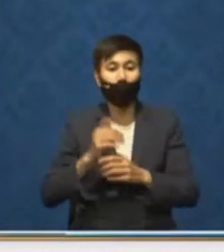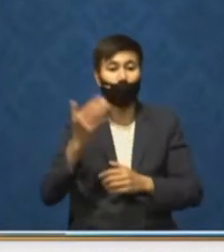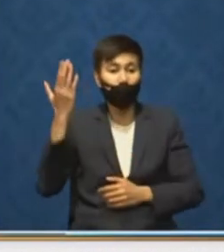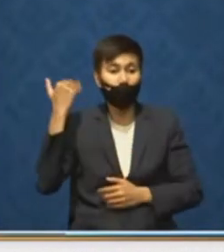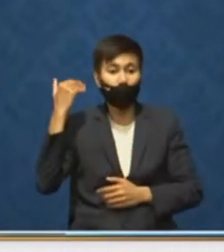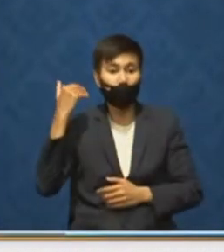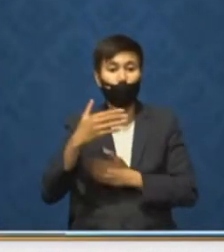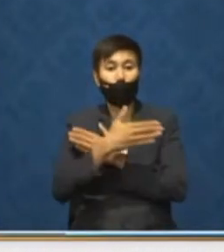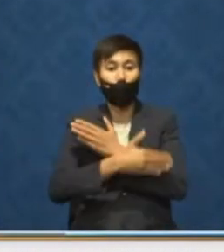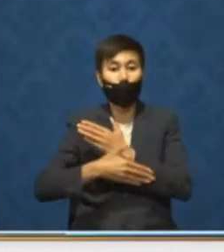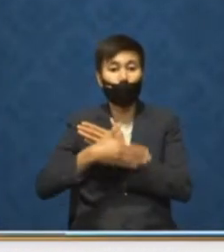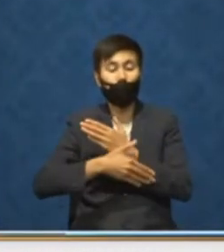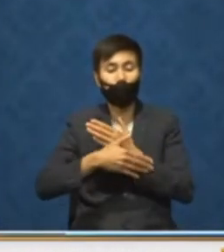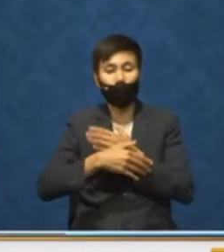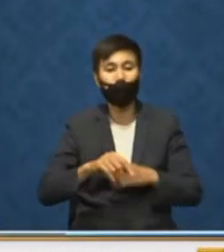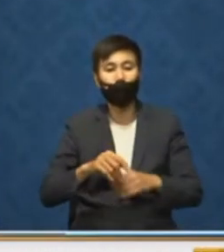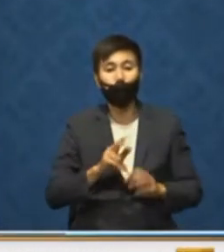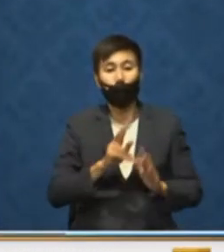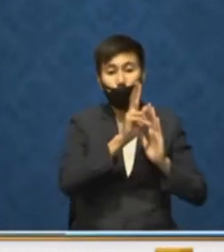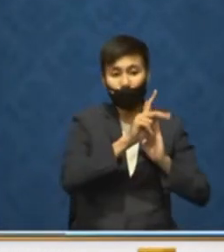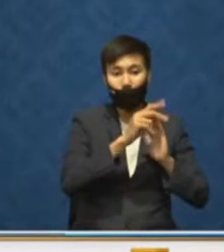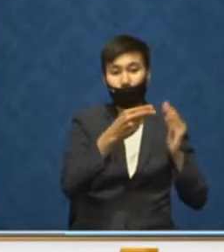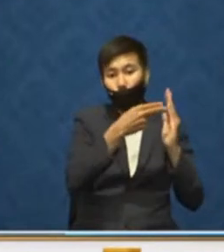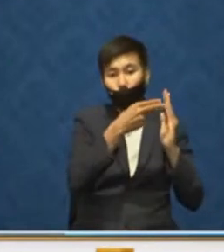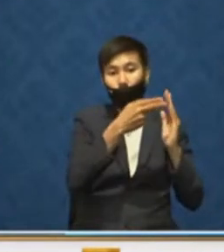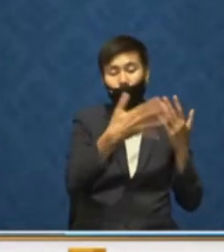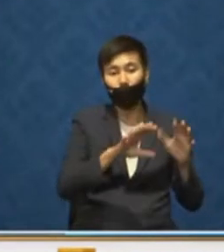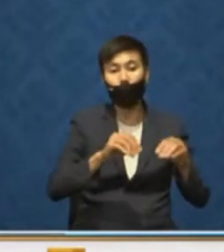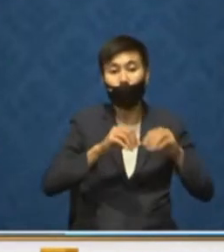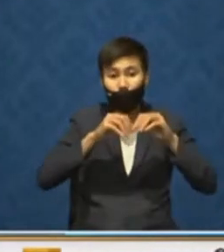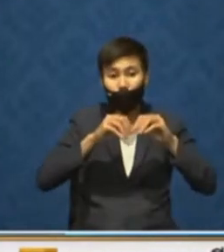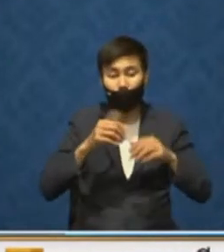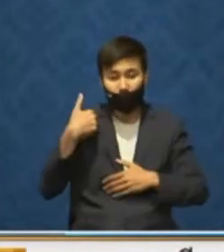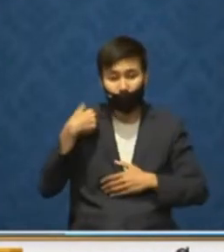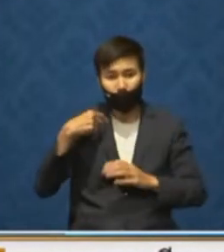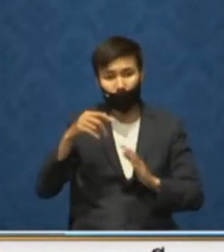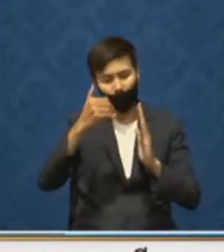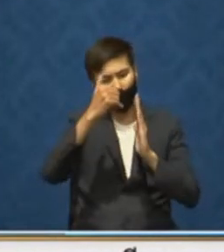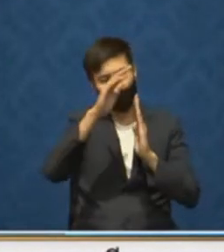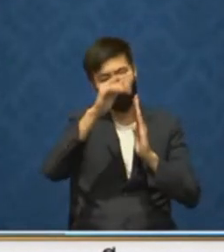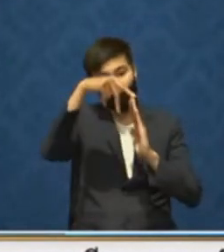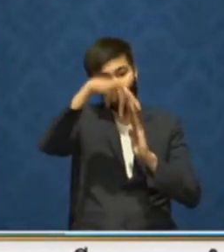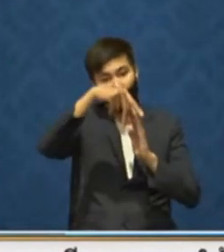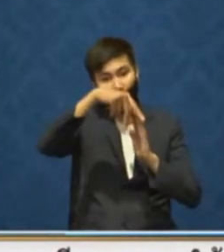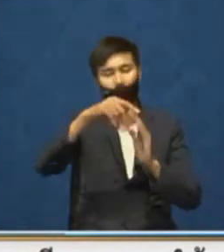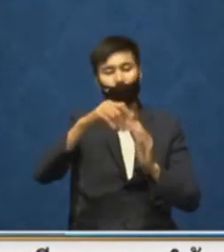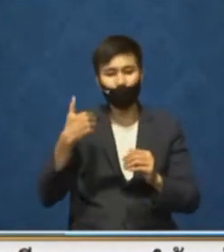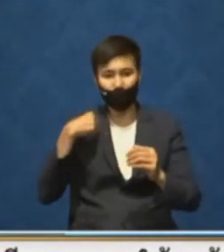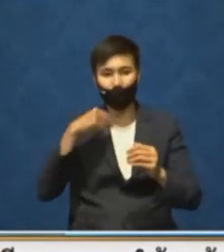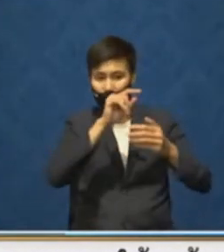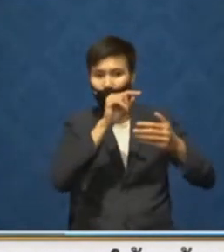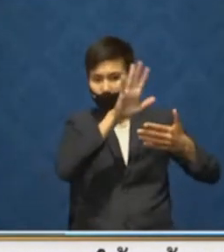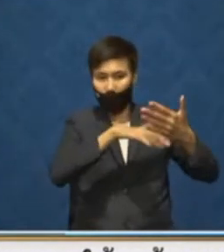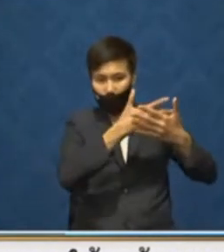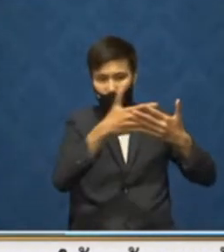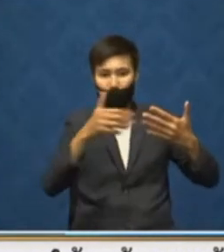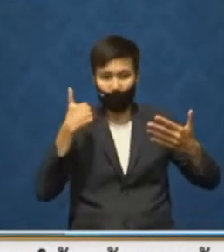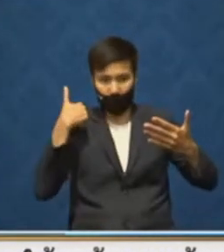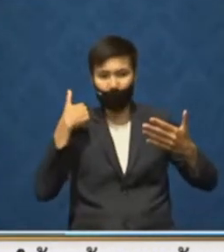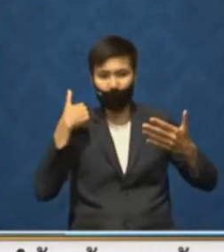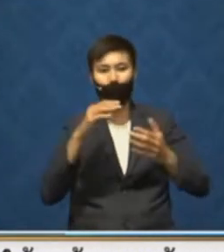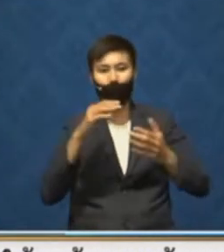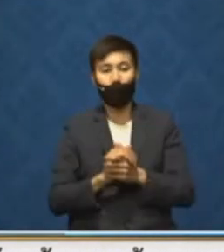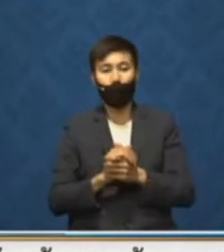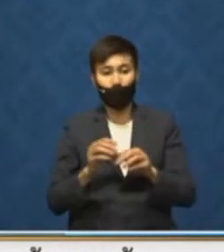ขอนแก่นหนองคายนะครับยังมีเช่นมั่งไปแพร่ไปสักอย่างนะอันนี้มีแผนอยู่แล้วต่อไปทางน้ำนะครับ